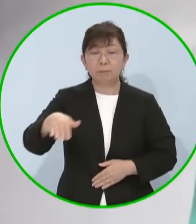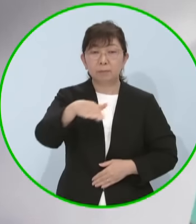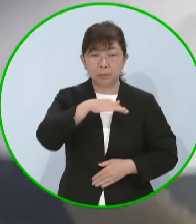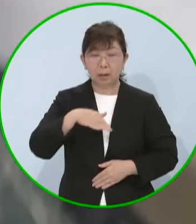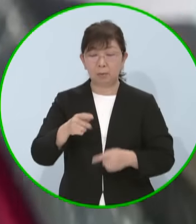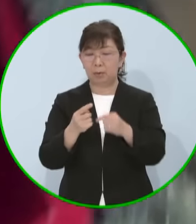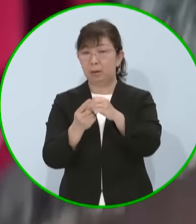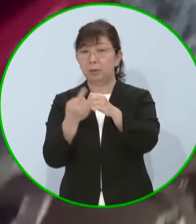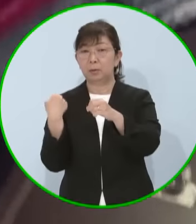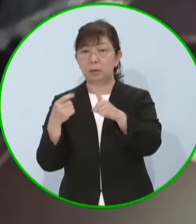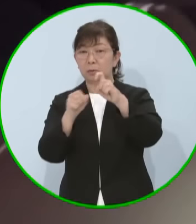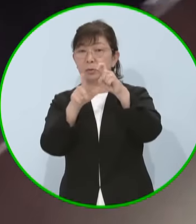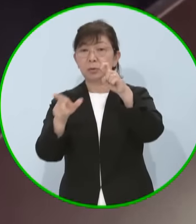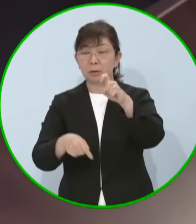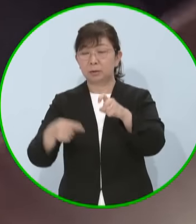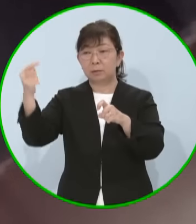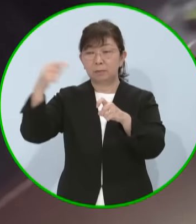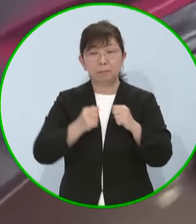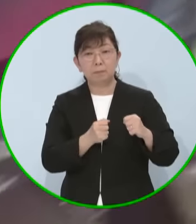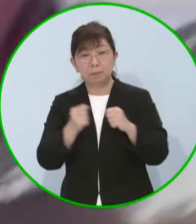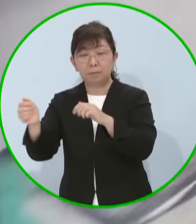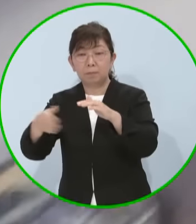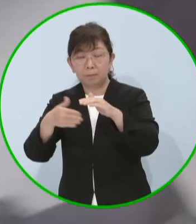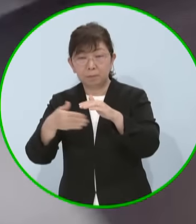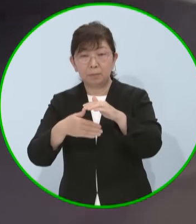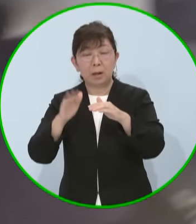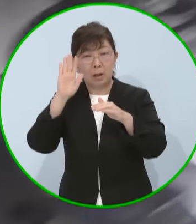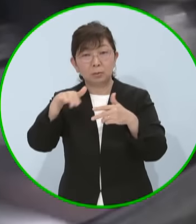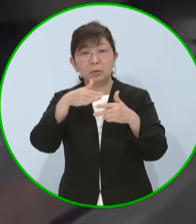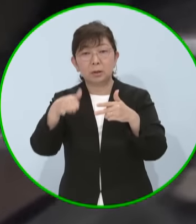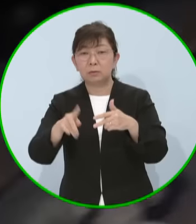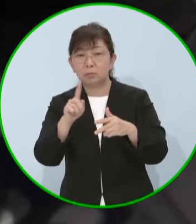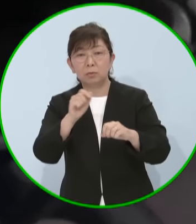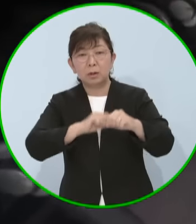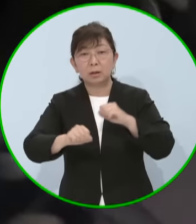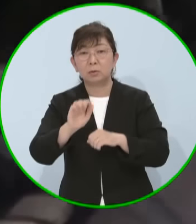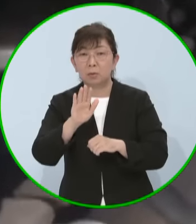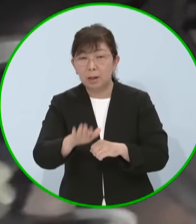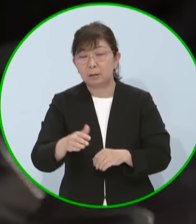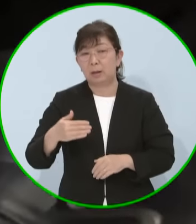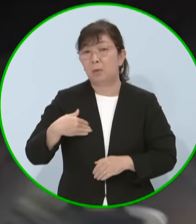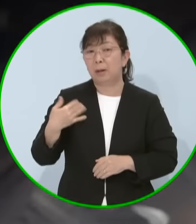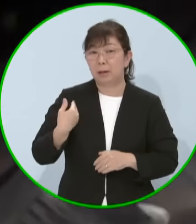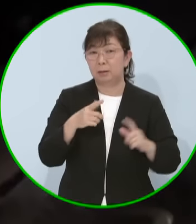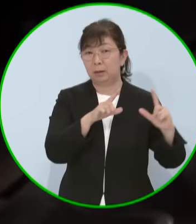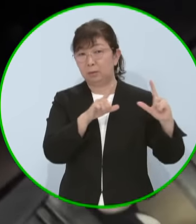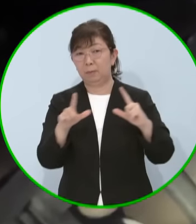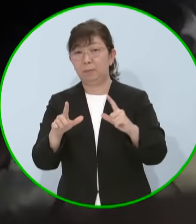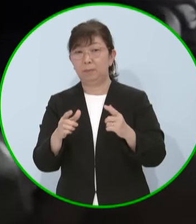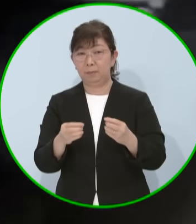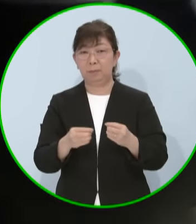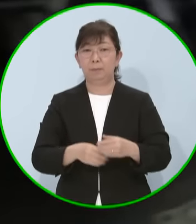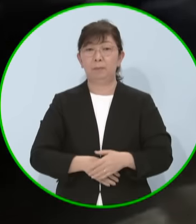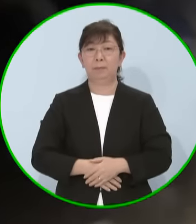去年10月には施設を去ってその後どのように使用されたかは分からないとしまし